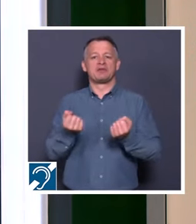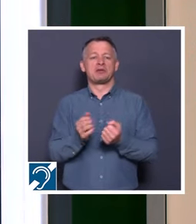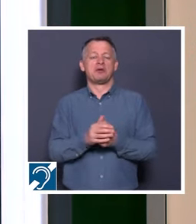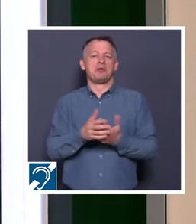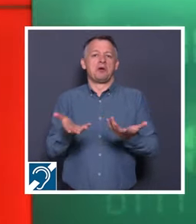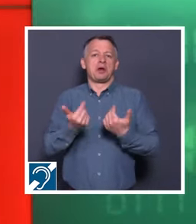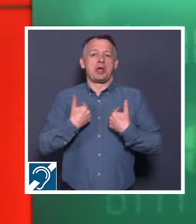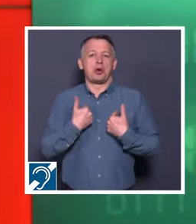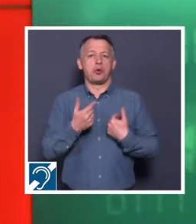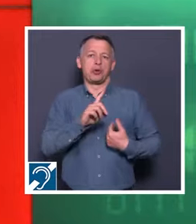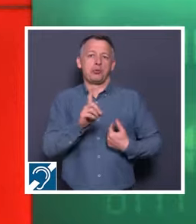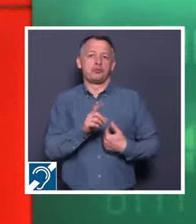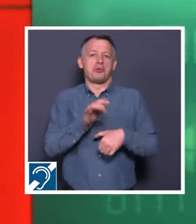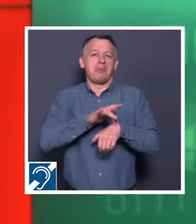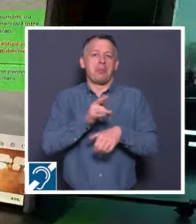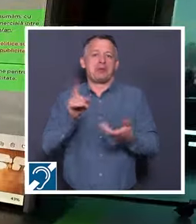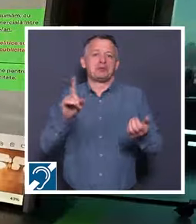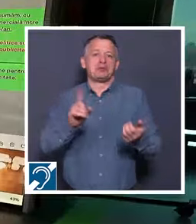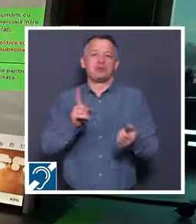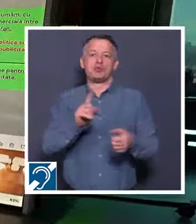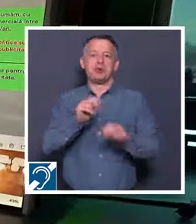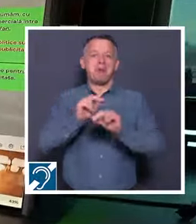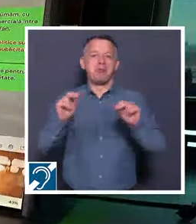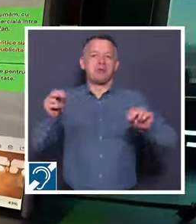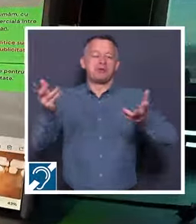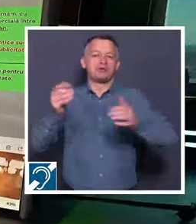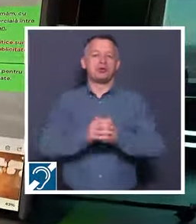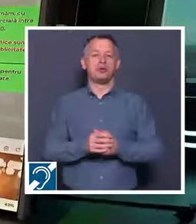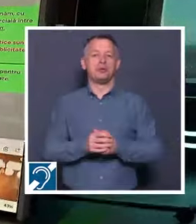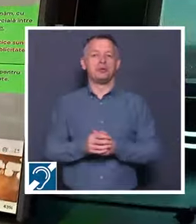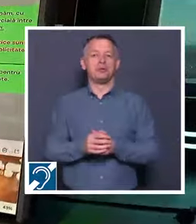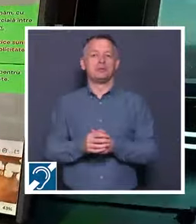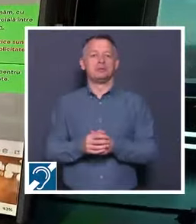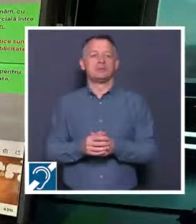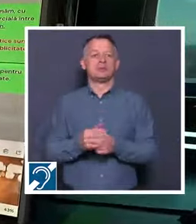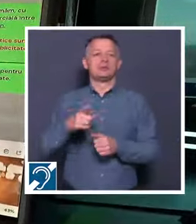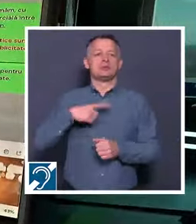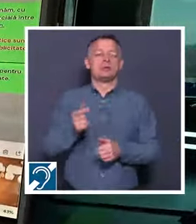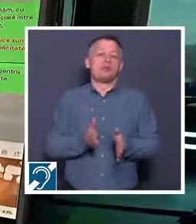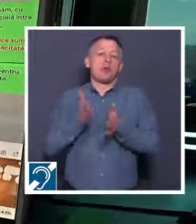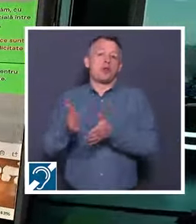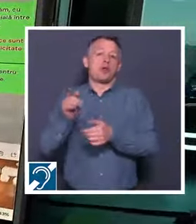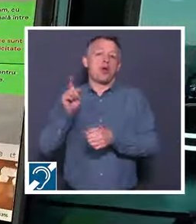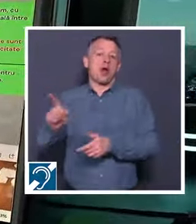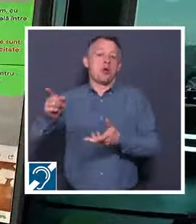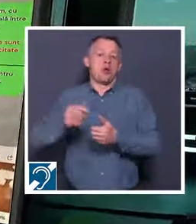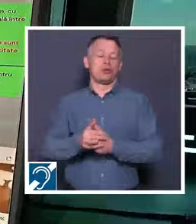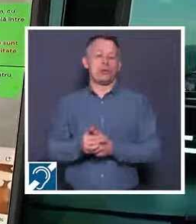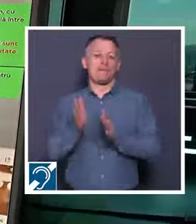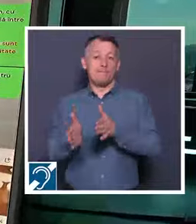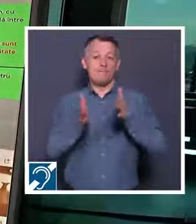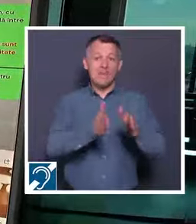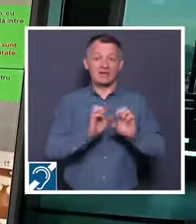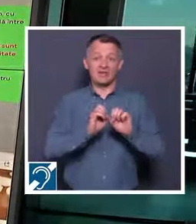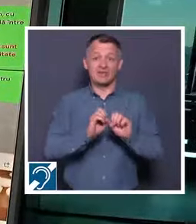nu suntem noi medicii, nu suntem profesorii, suntem niște unii pe acolo. Însă partea de informare